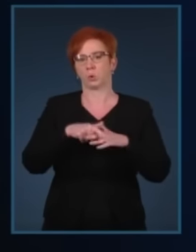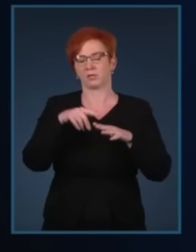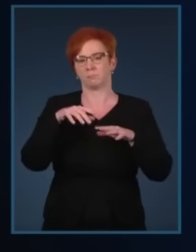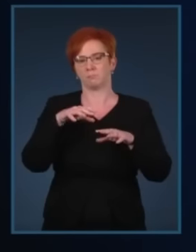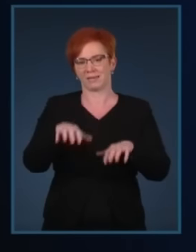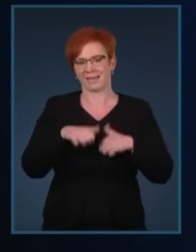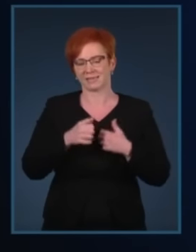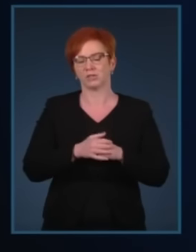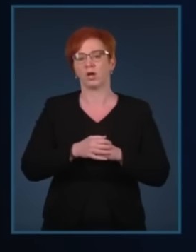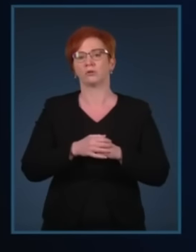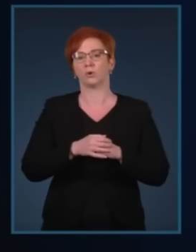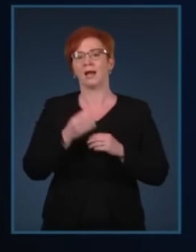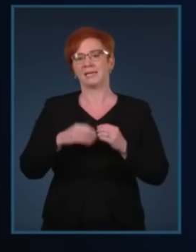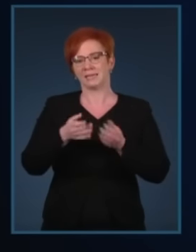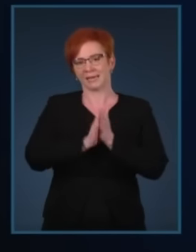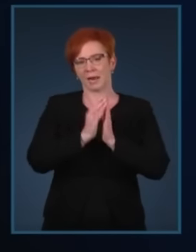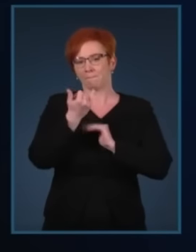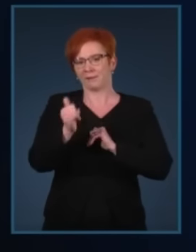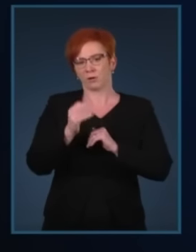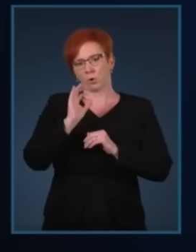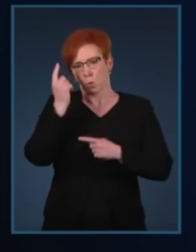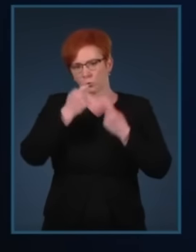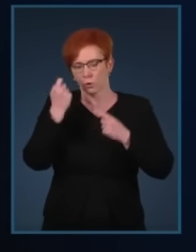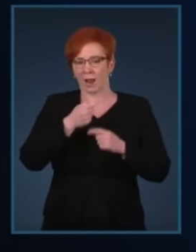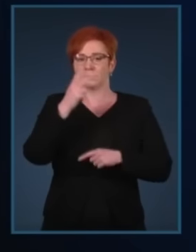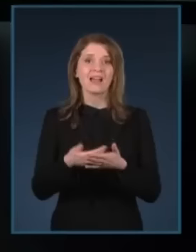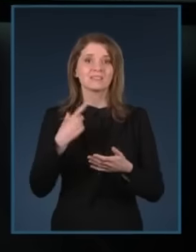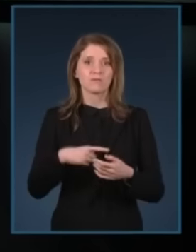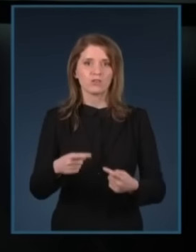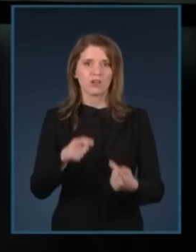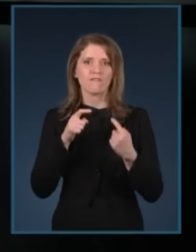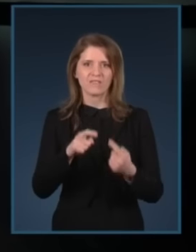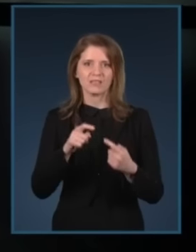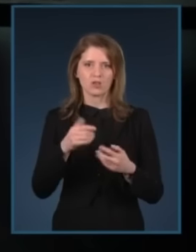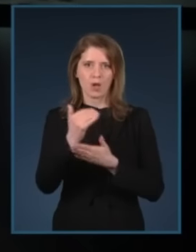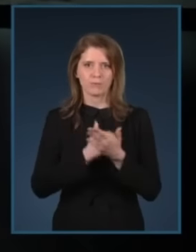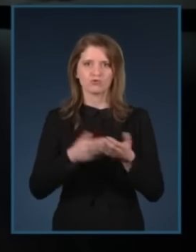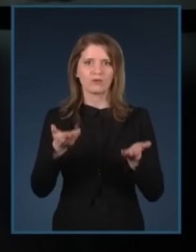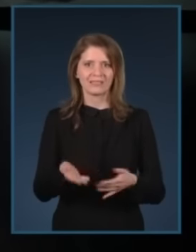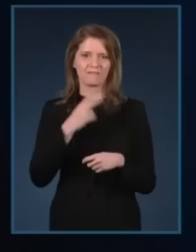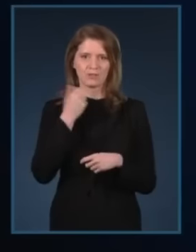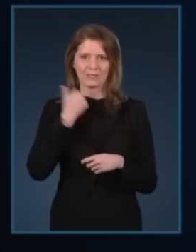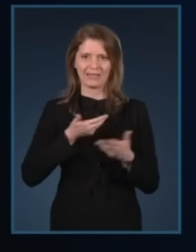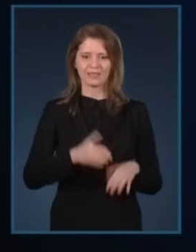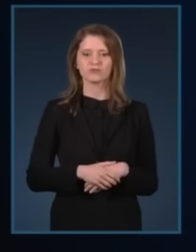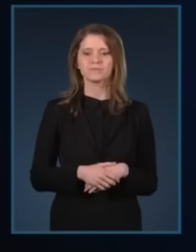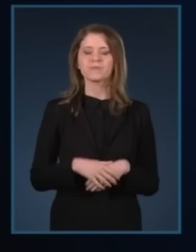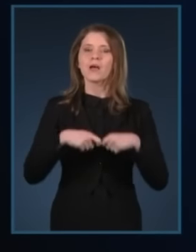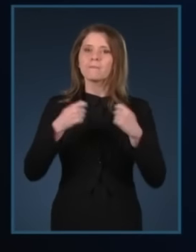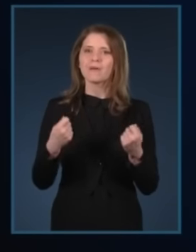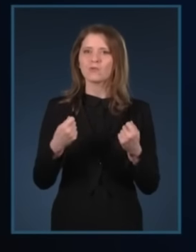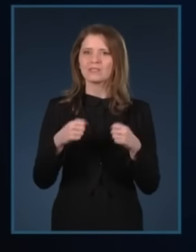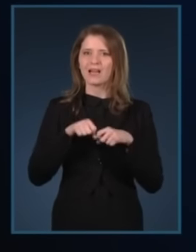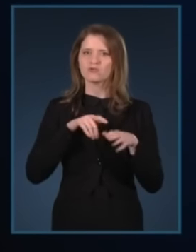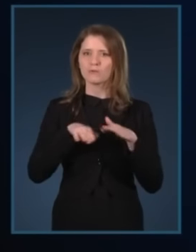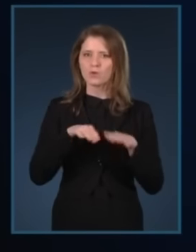mindenkit, hogy jól gondoljuk át, hogy június 9-én szakembereket vagy politikusokat küldünk Európába. A megoldás mozgalom egyértelműen az EU